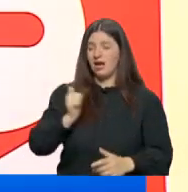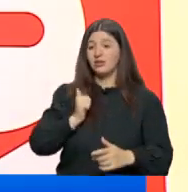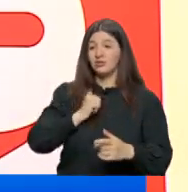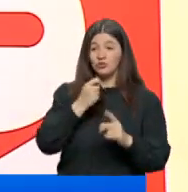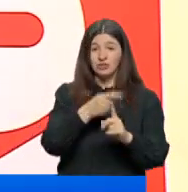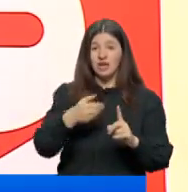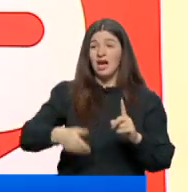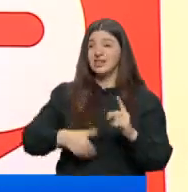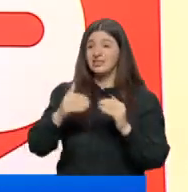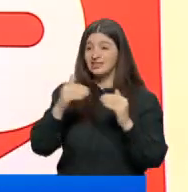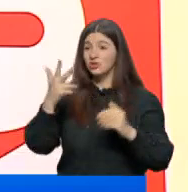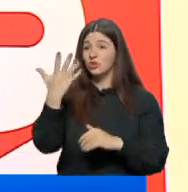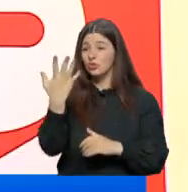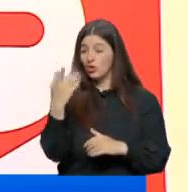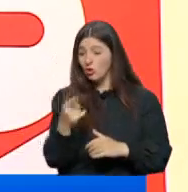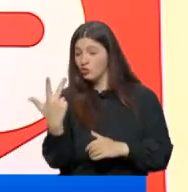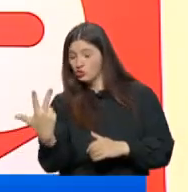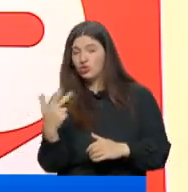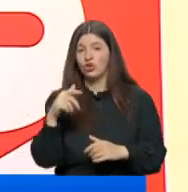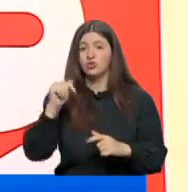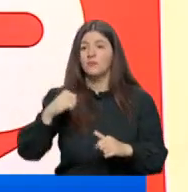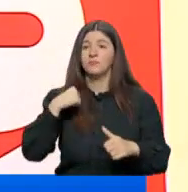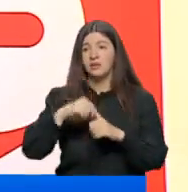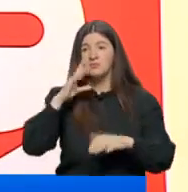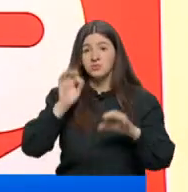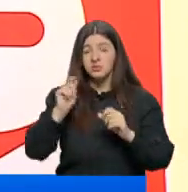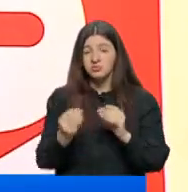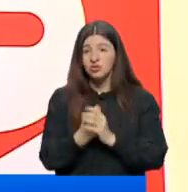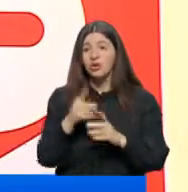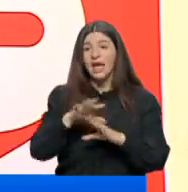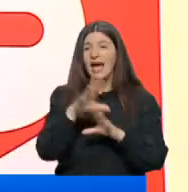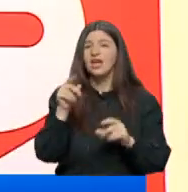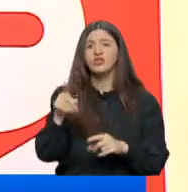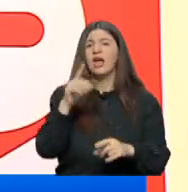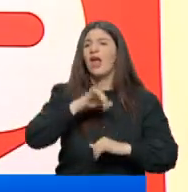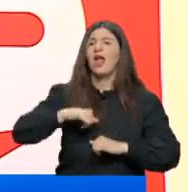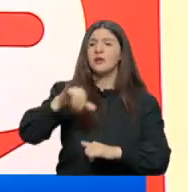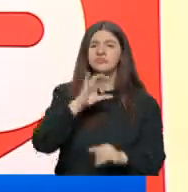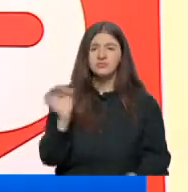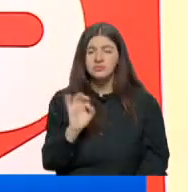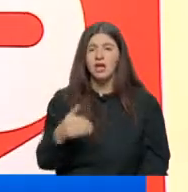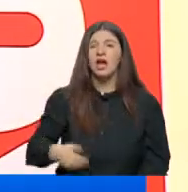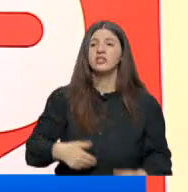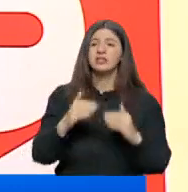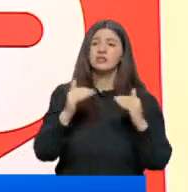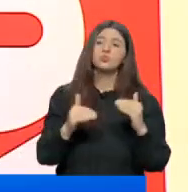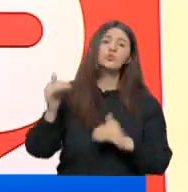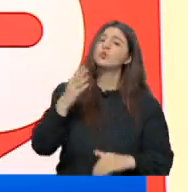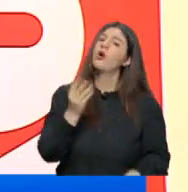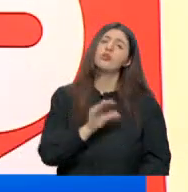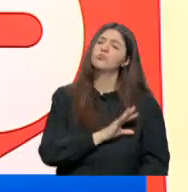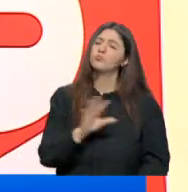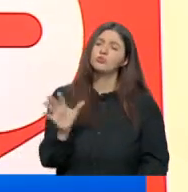açlık sınırının 1/4'ü şu anda Türkiye'de. Hani belki bugün yeniden tespit edilecek. Onun da herkes şunda hemfikir değil mi? Açlık sınırının üstüne